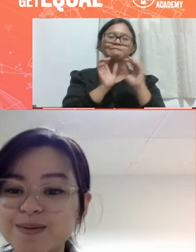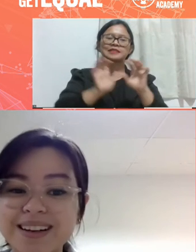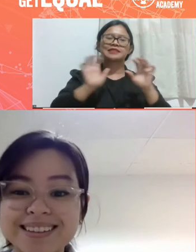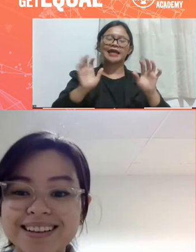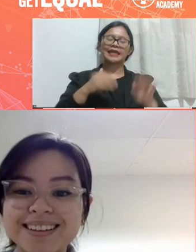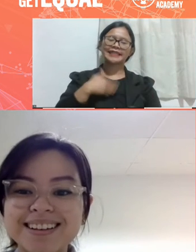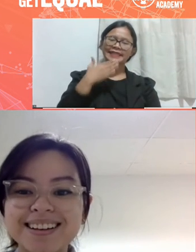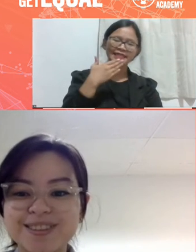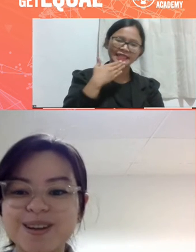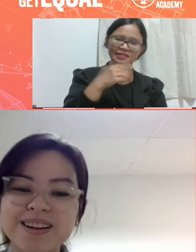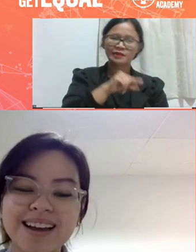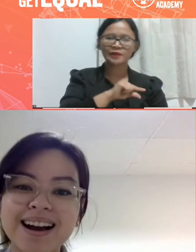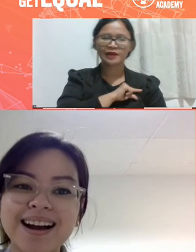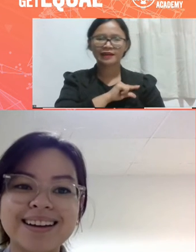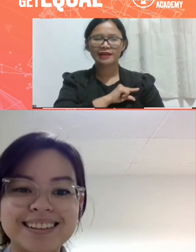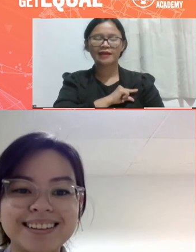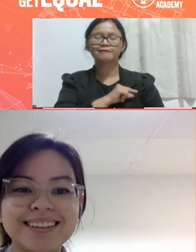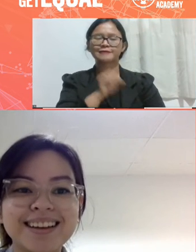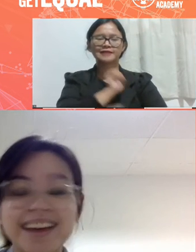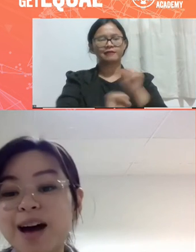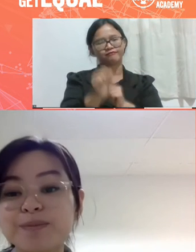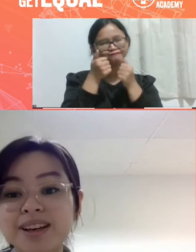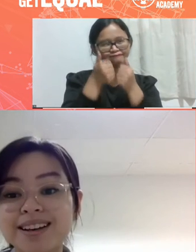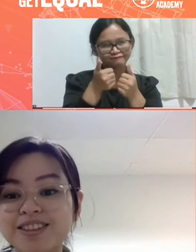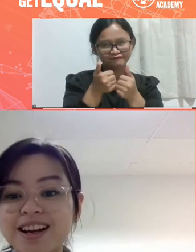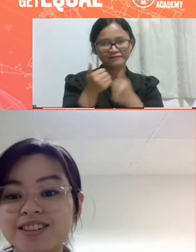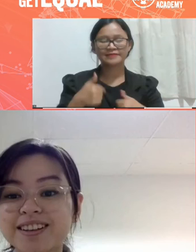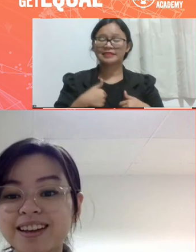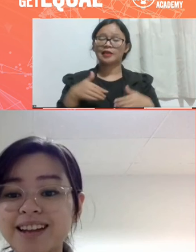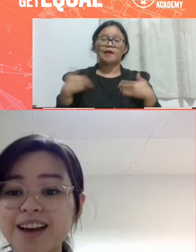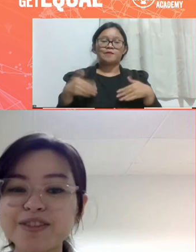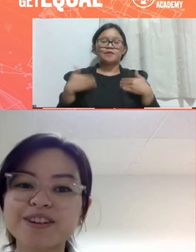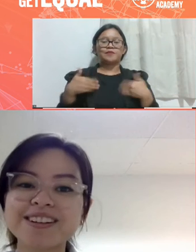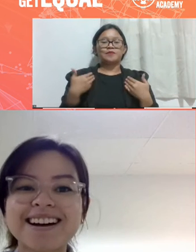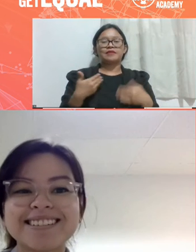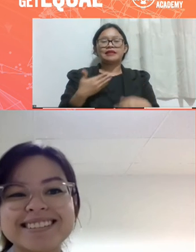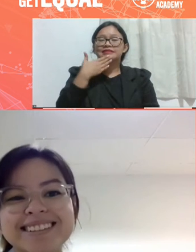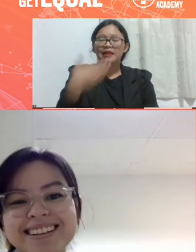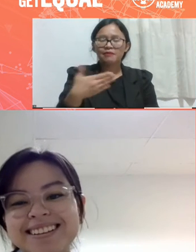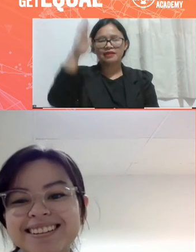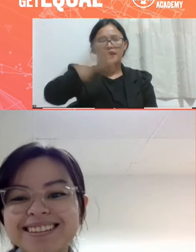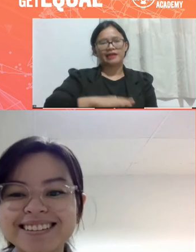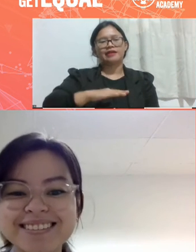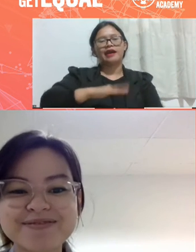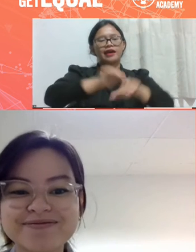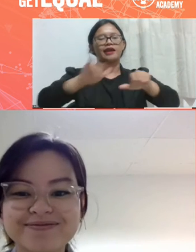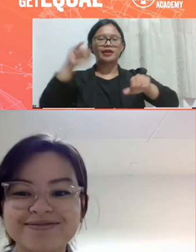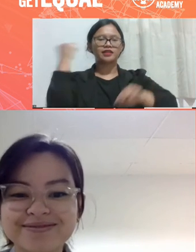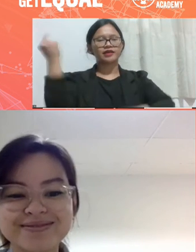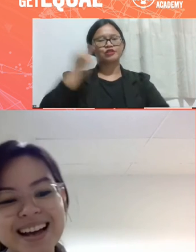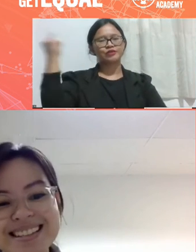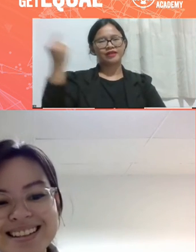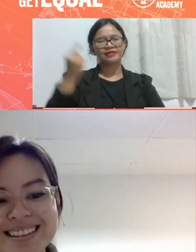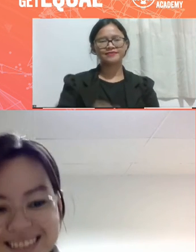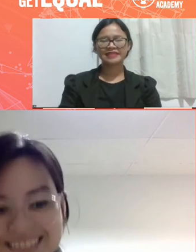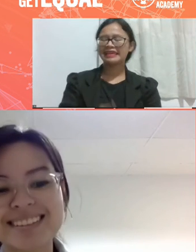kasih untuk panitia sudah menyelenggarakan ini. And happy International Day of the Girl Child. Terima